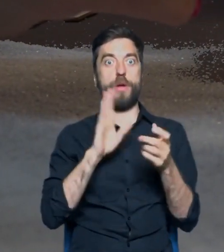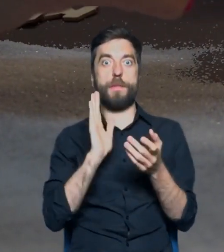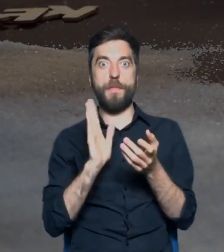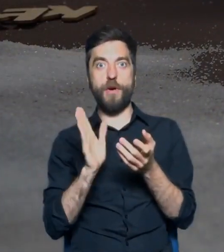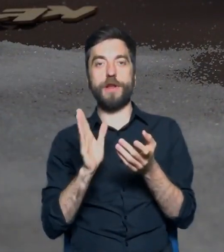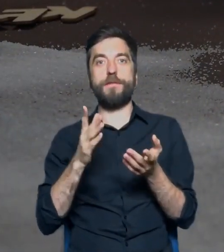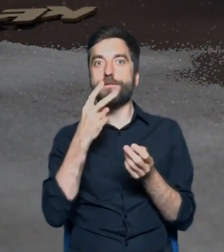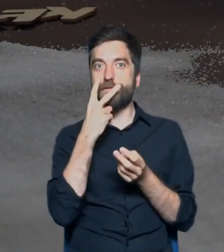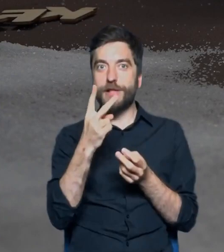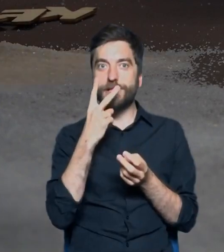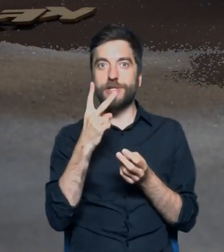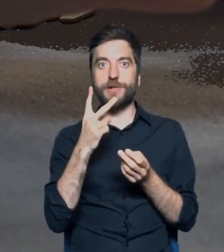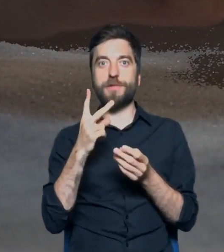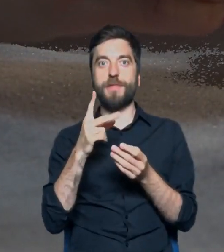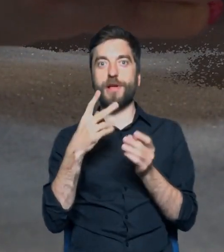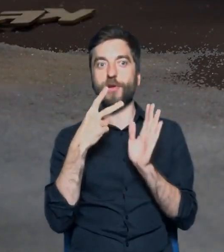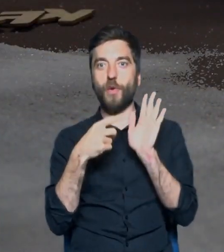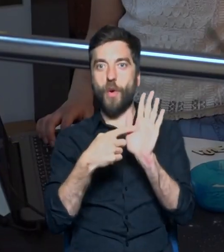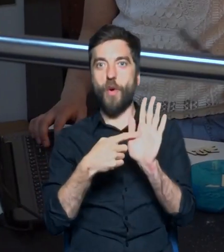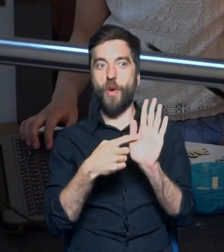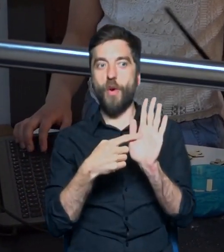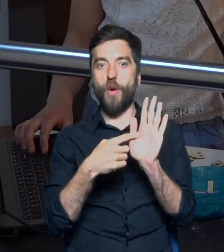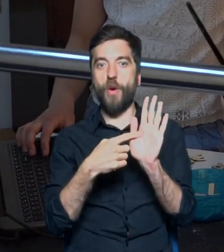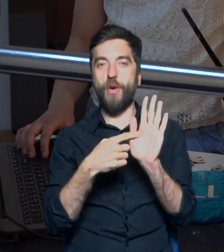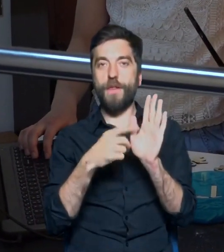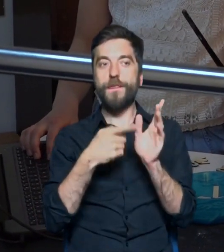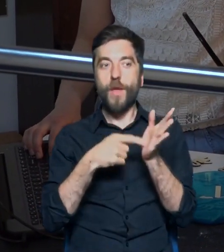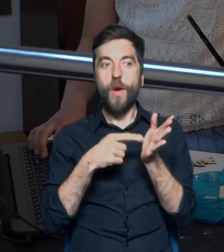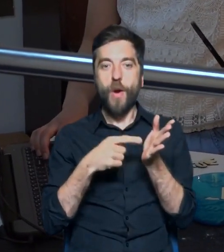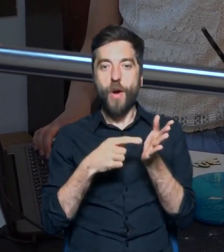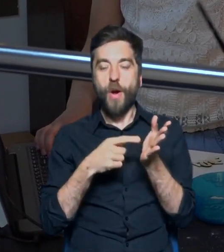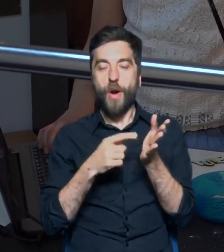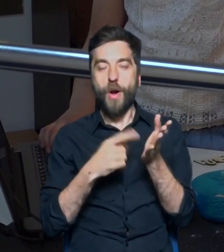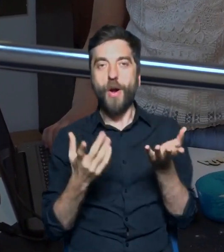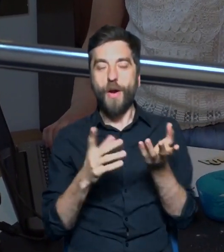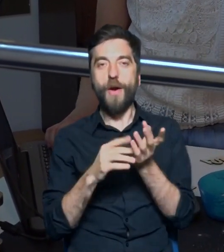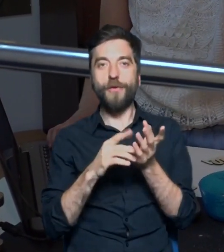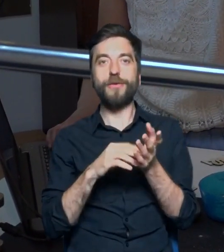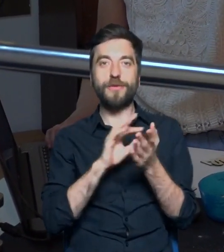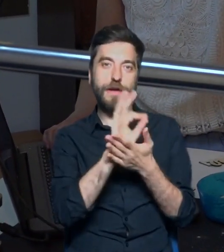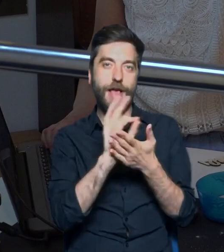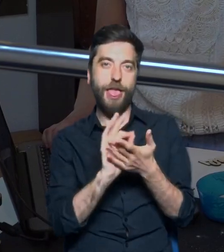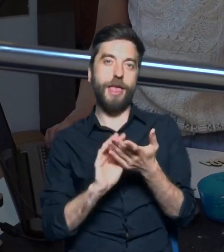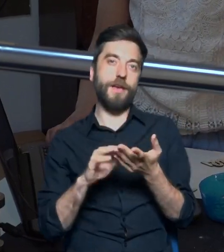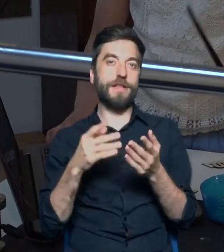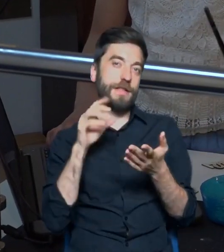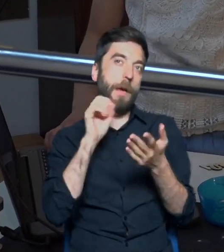sprawiają, że widzimy na ekranie tą właśnie wyreżyserowaną,